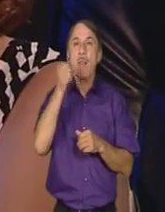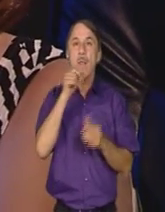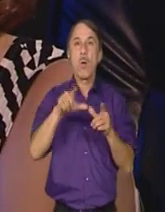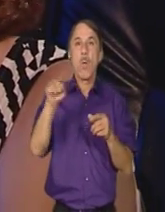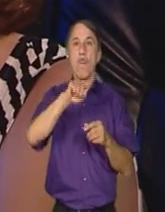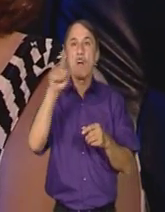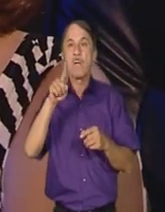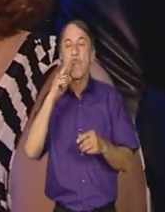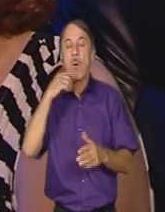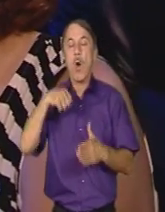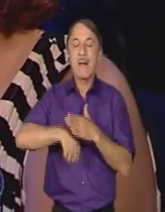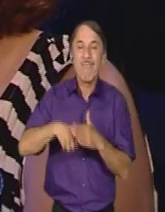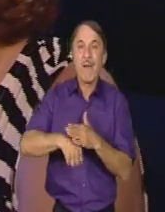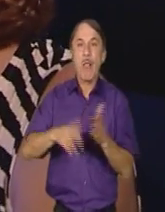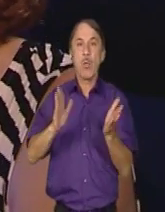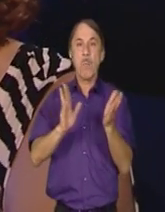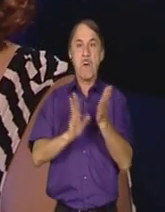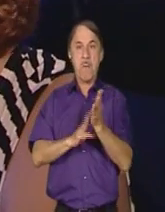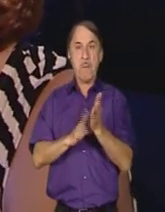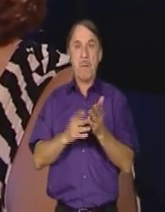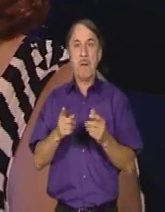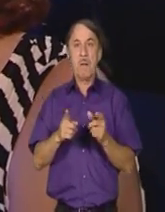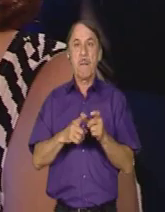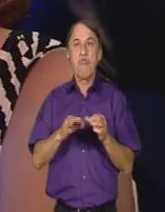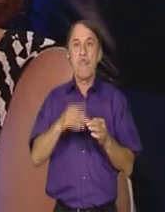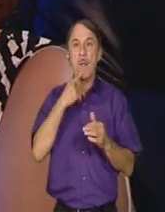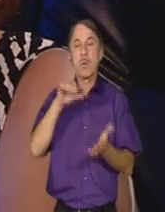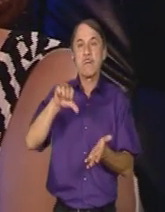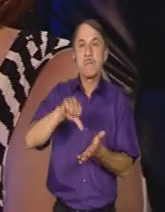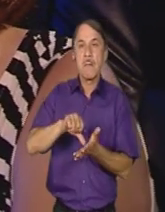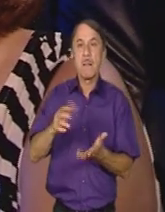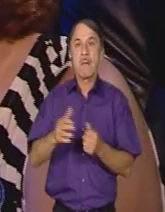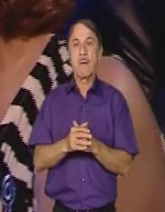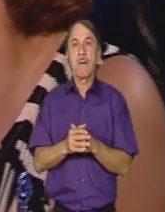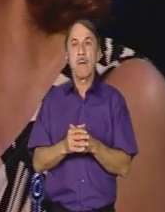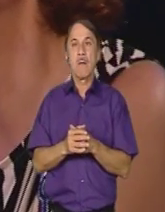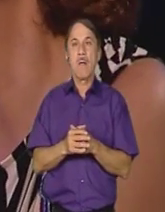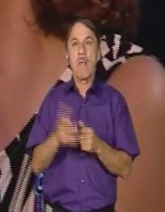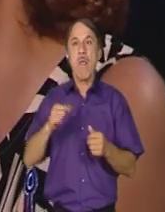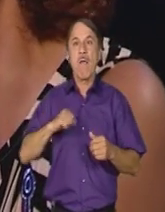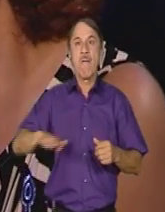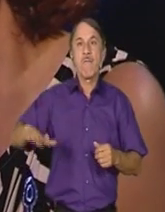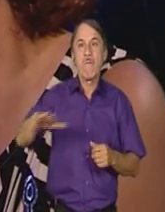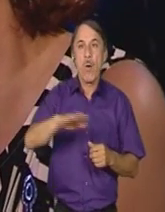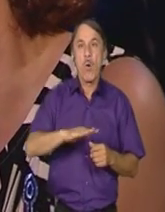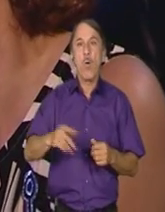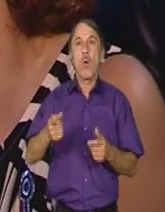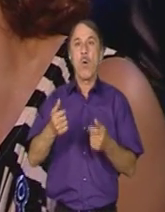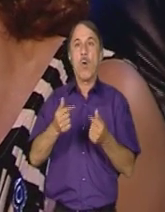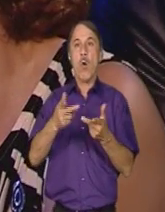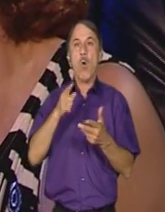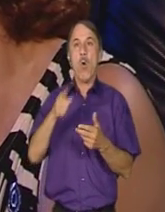pitanju referendum koji je trajao dva dana. Onda ovde imate stranke Vojvodini koje govore da Vojvođani nisu